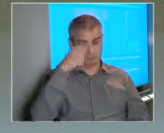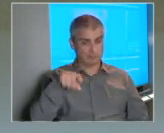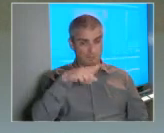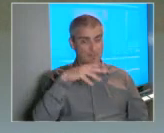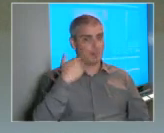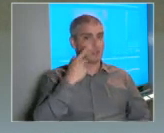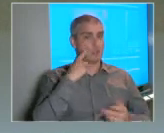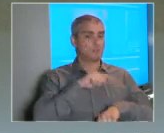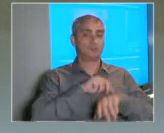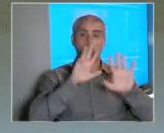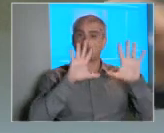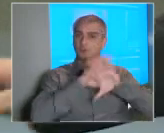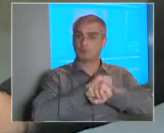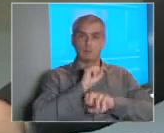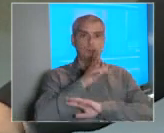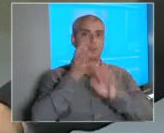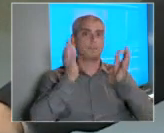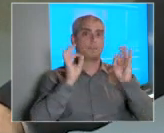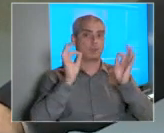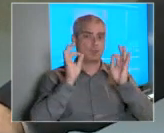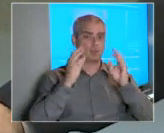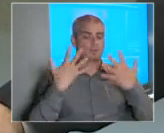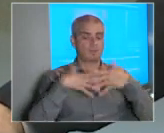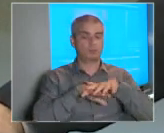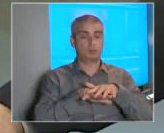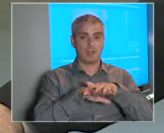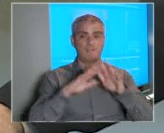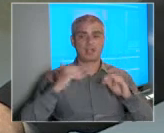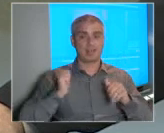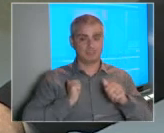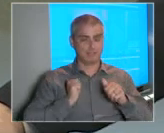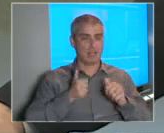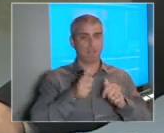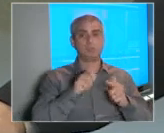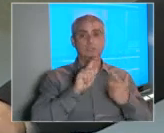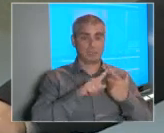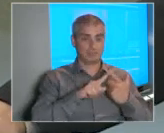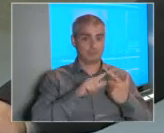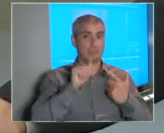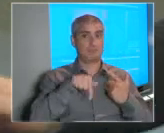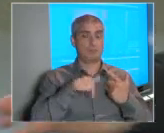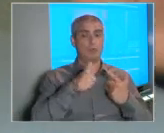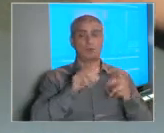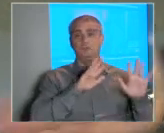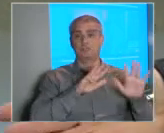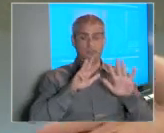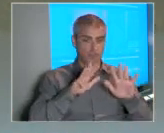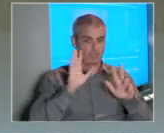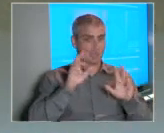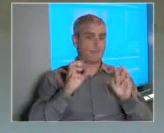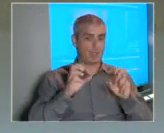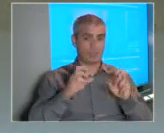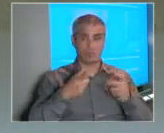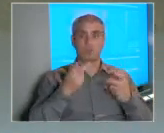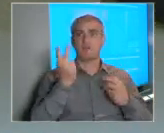לכם להיות איתנו ב9 בערב, משדר מיוחד ומשולב לגלי צהל ולערוץ כנסת, גם כאן בערוץ 99, גם ברדיו